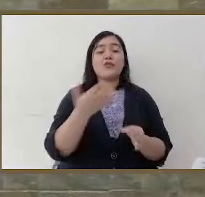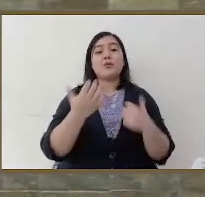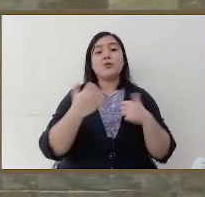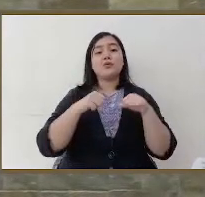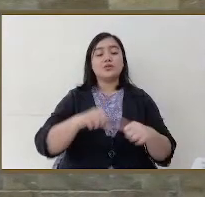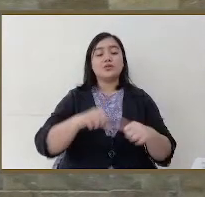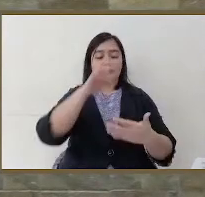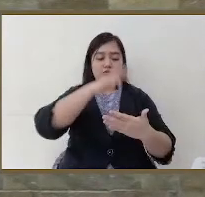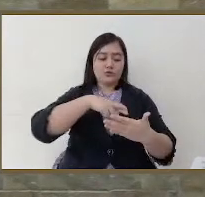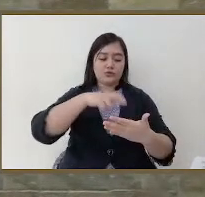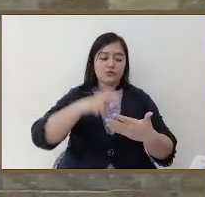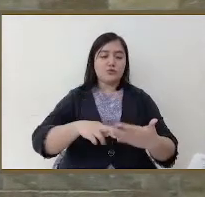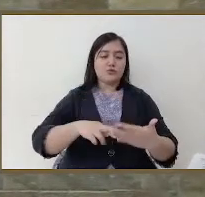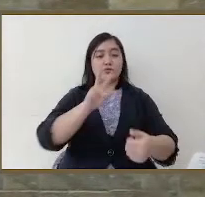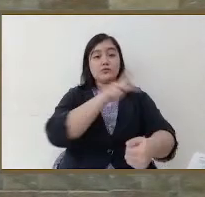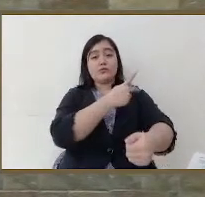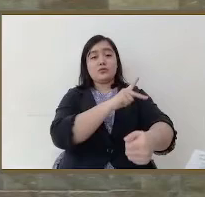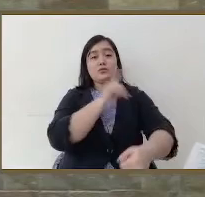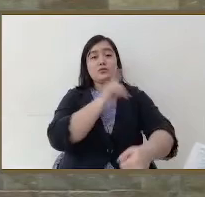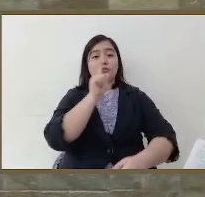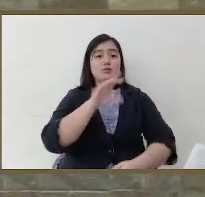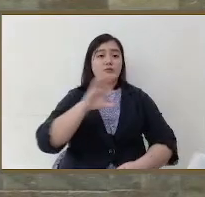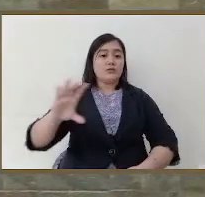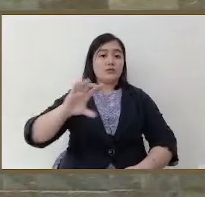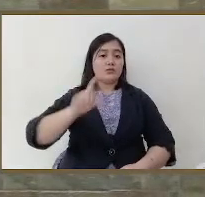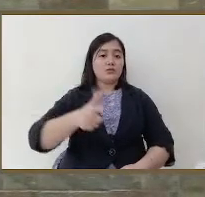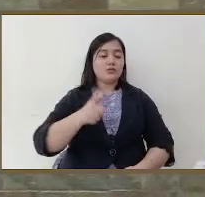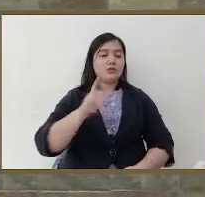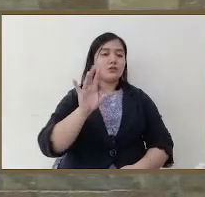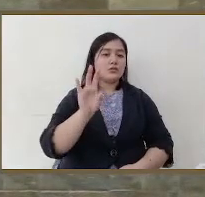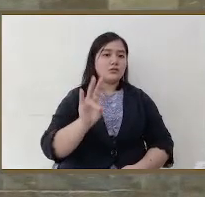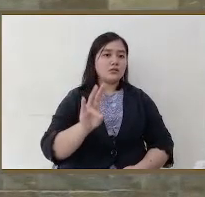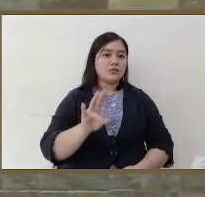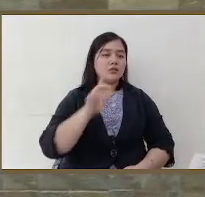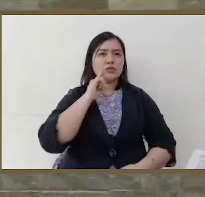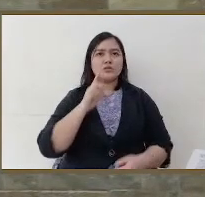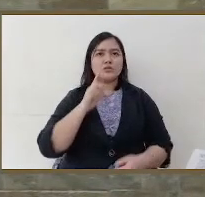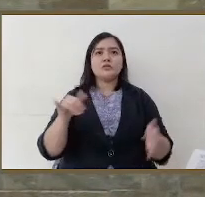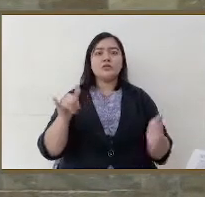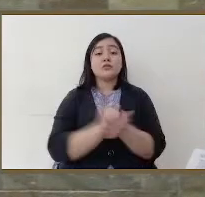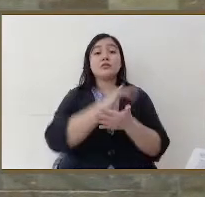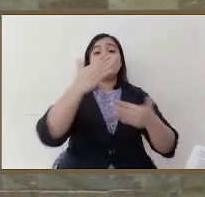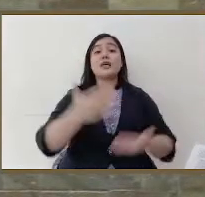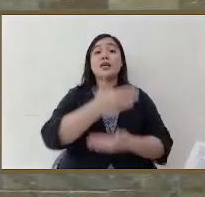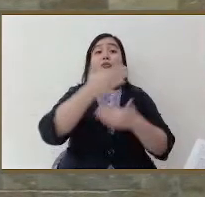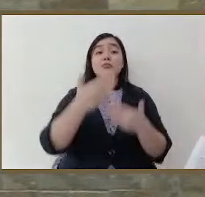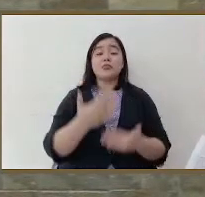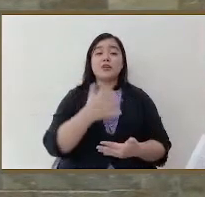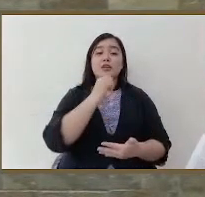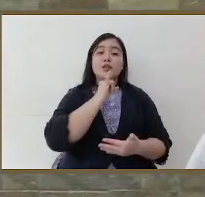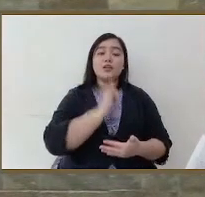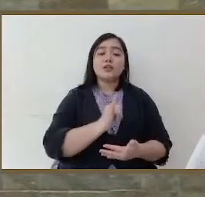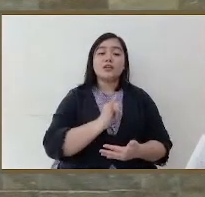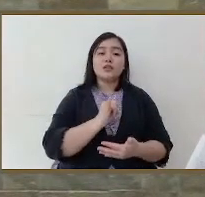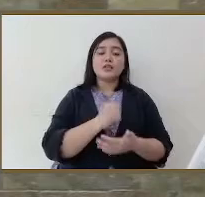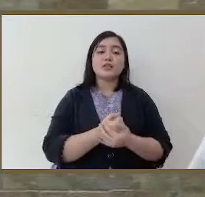Psalm, you will find out that happy is the man who has the